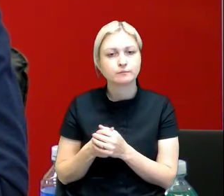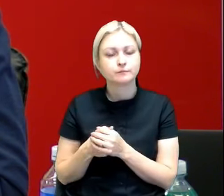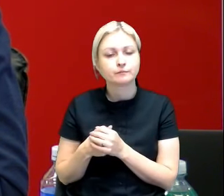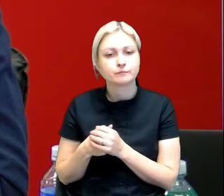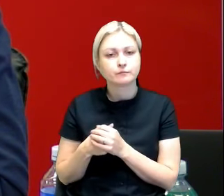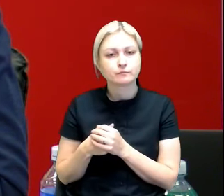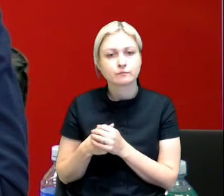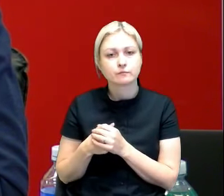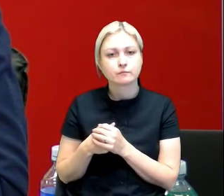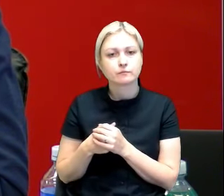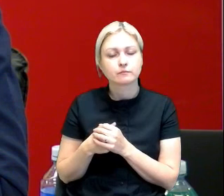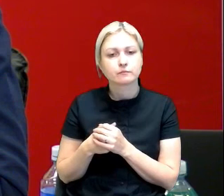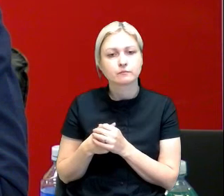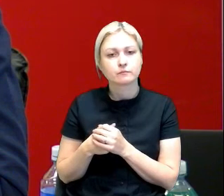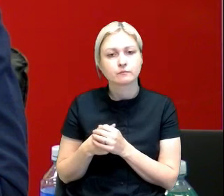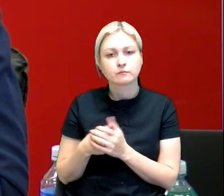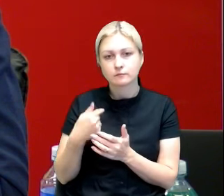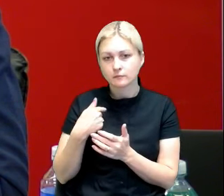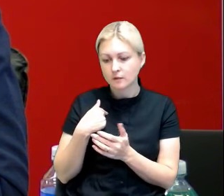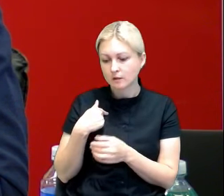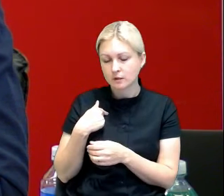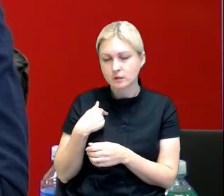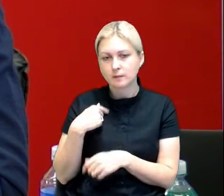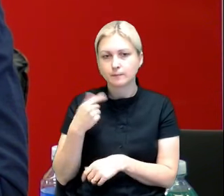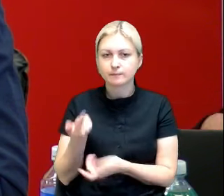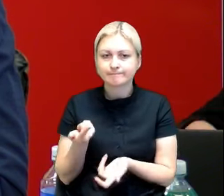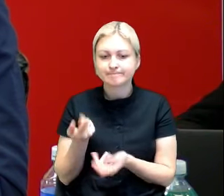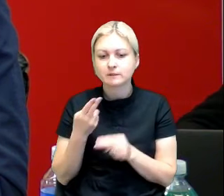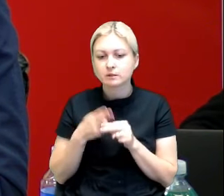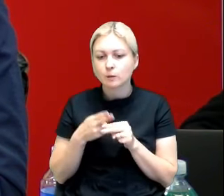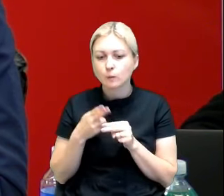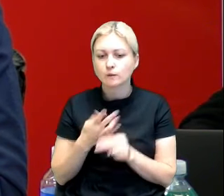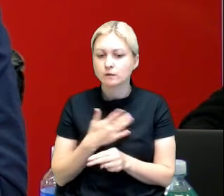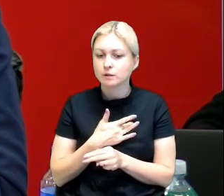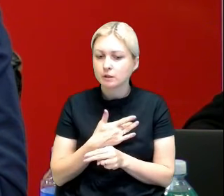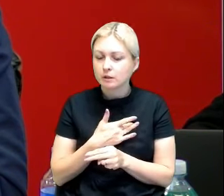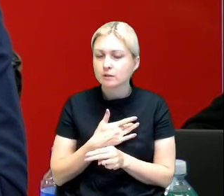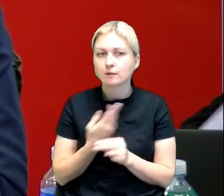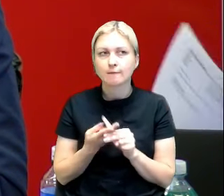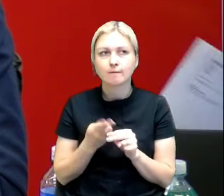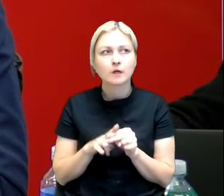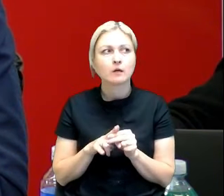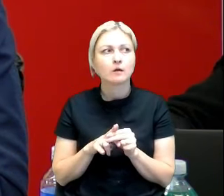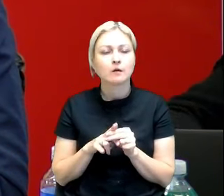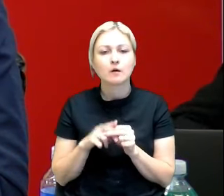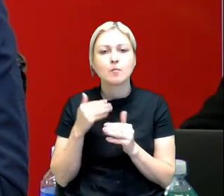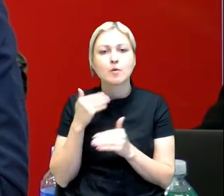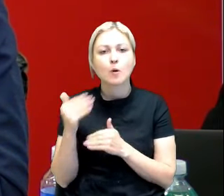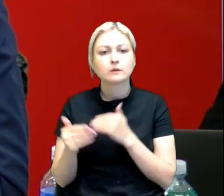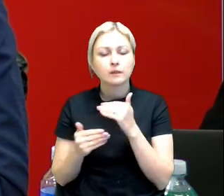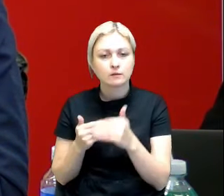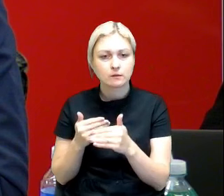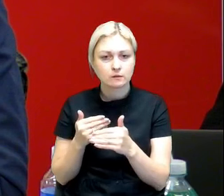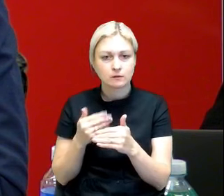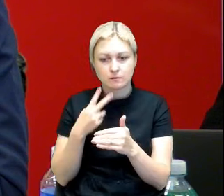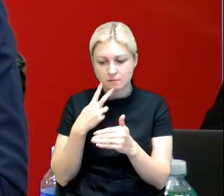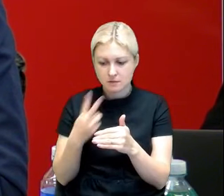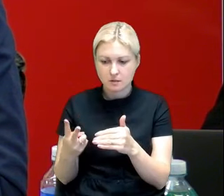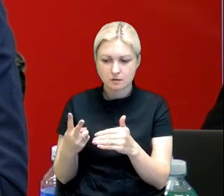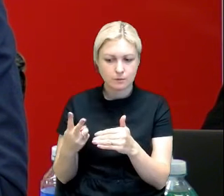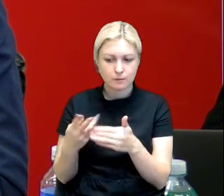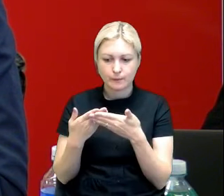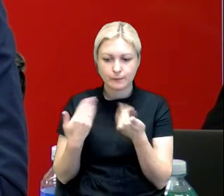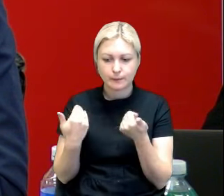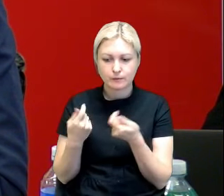man tikrai yra labai skaudu kad procesas mano akiai žiūrint nebuvo